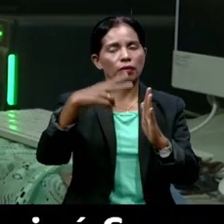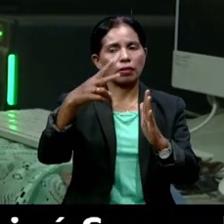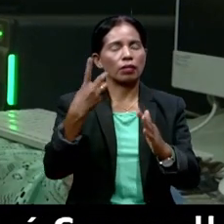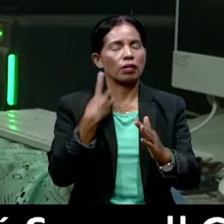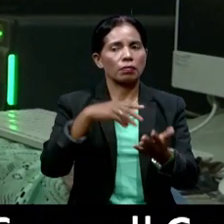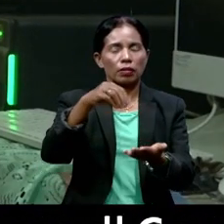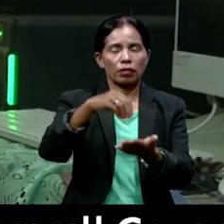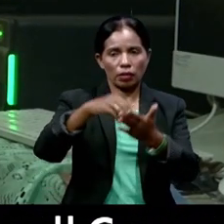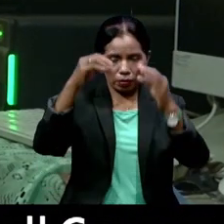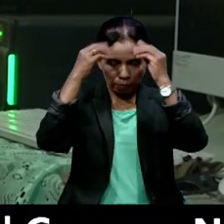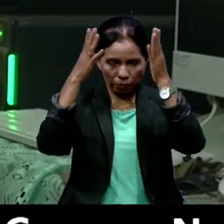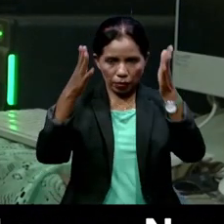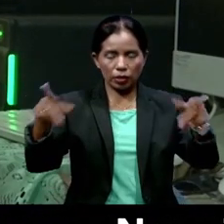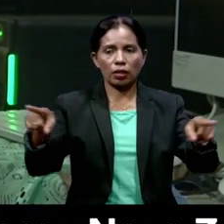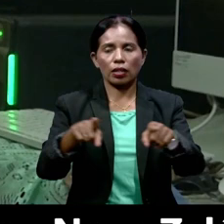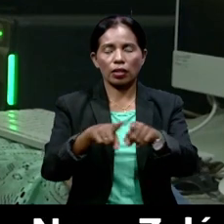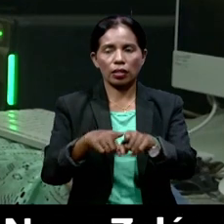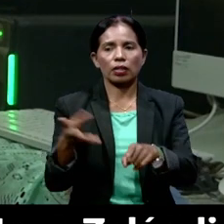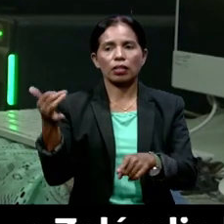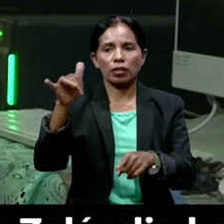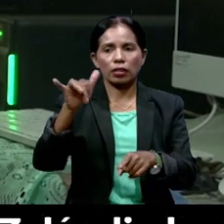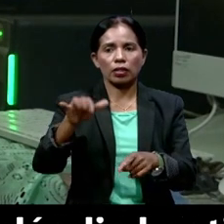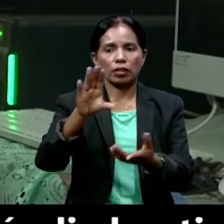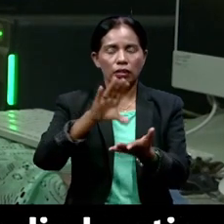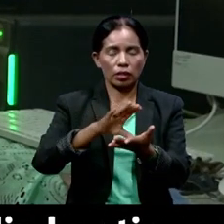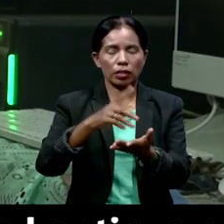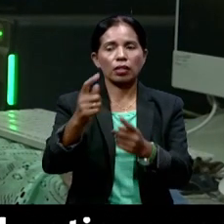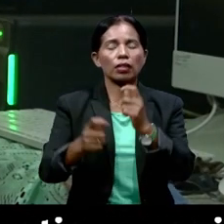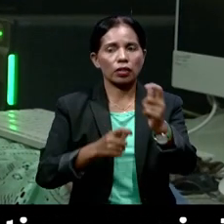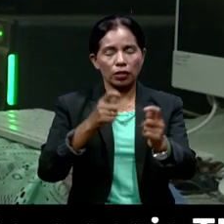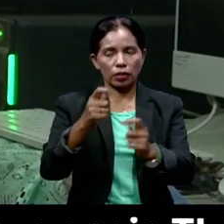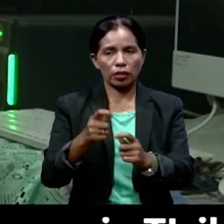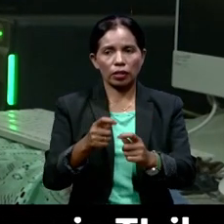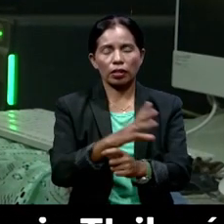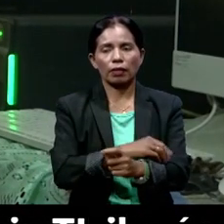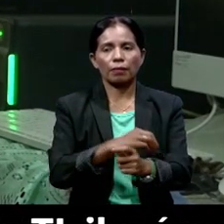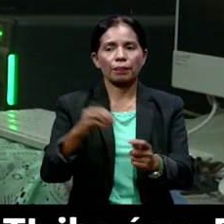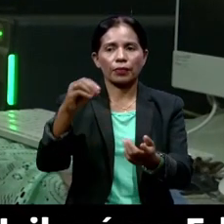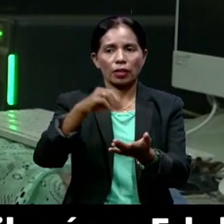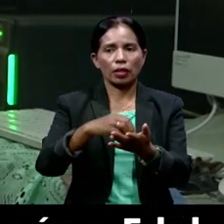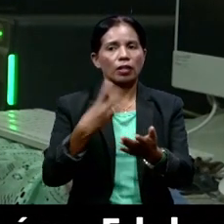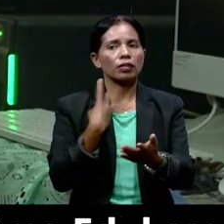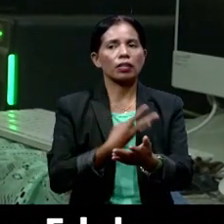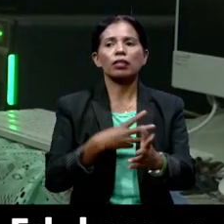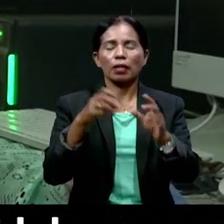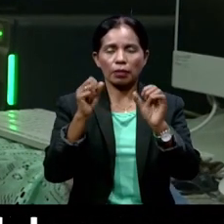koloka profesor hanesan sira sensia teknologi hanur sensia teknologi ni ni ita bele